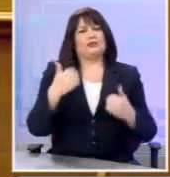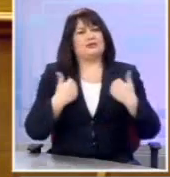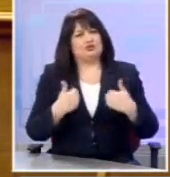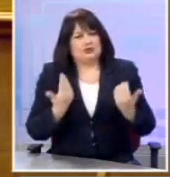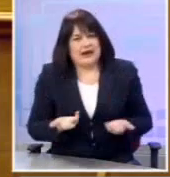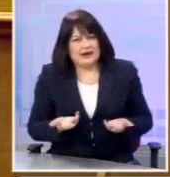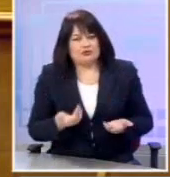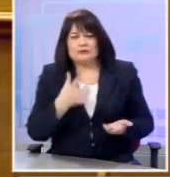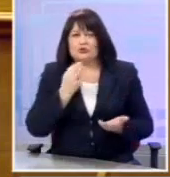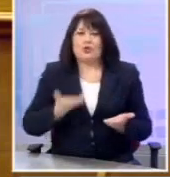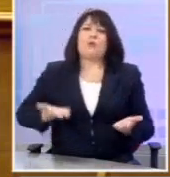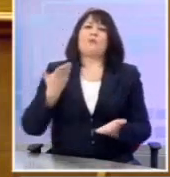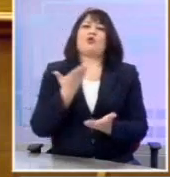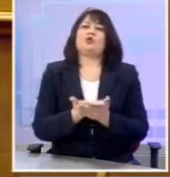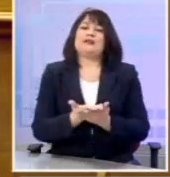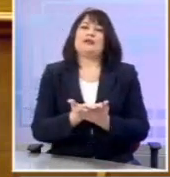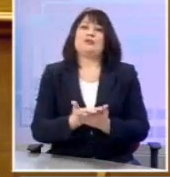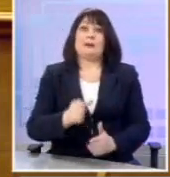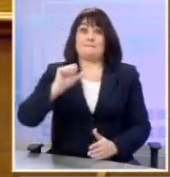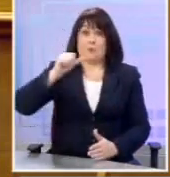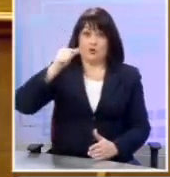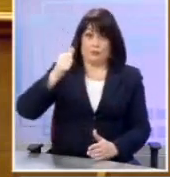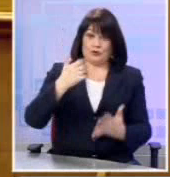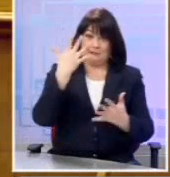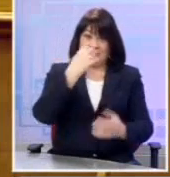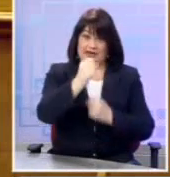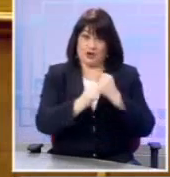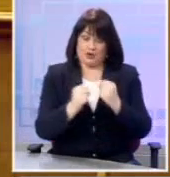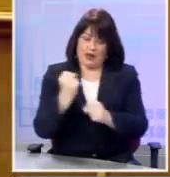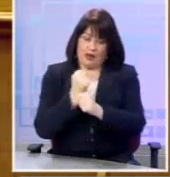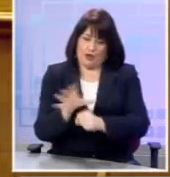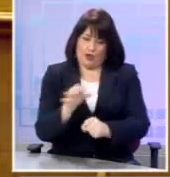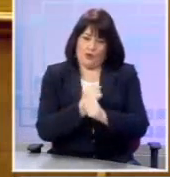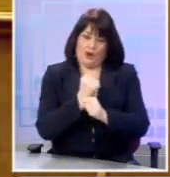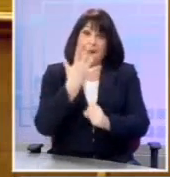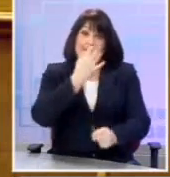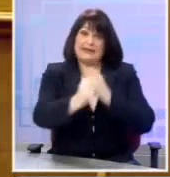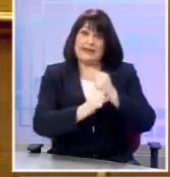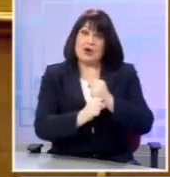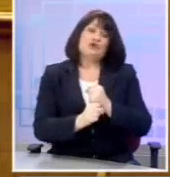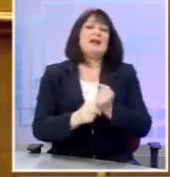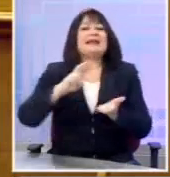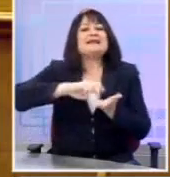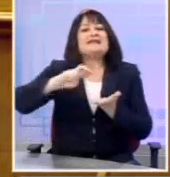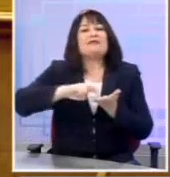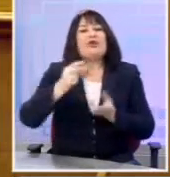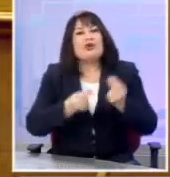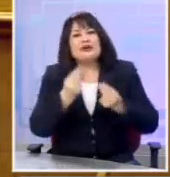και προτείνουμε για την πρώτη πενταετία άσκηση επαγγέλματος ο υπολογισμός των εισφορών να γίνεται